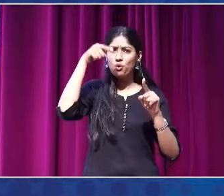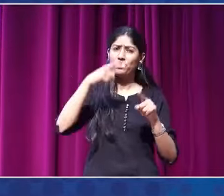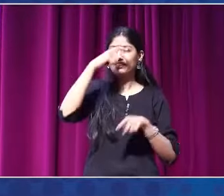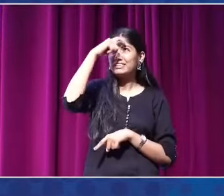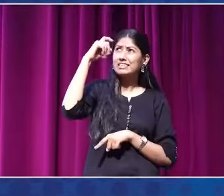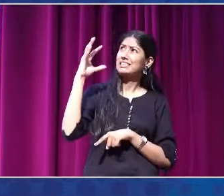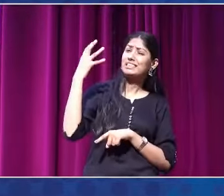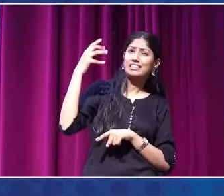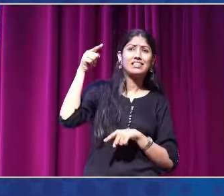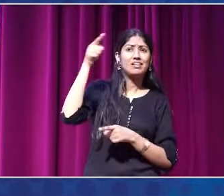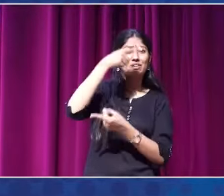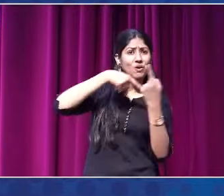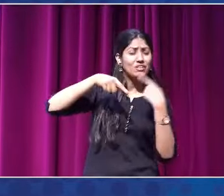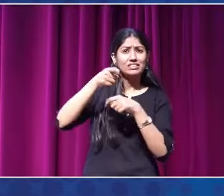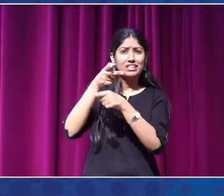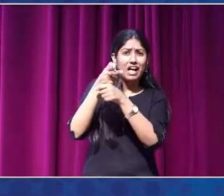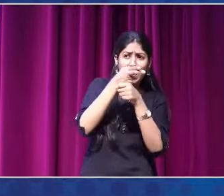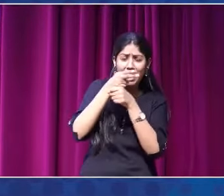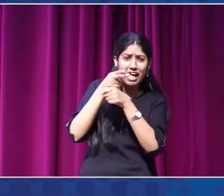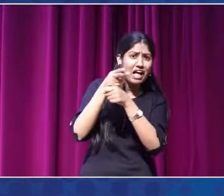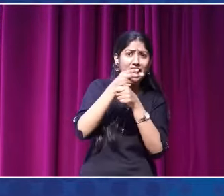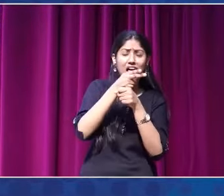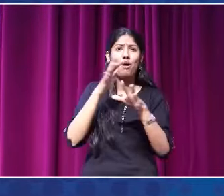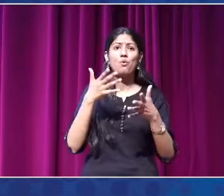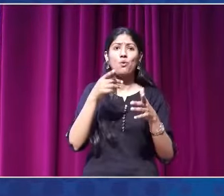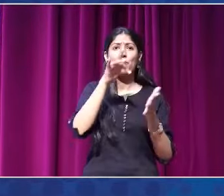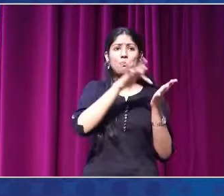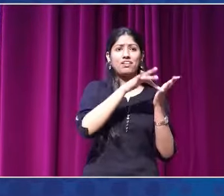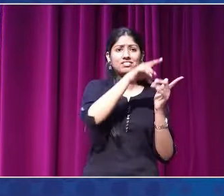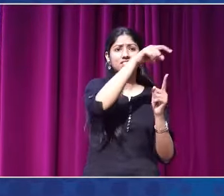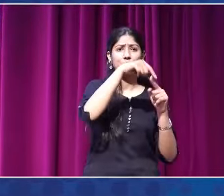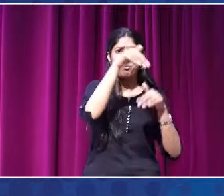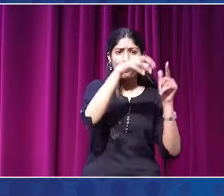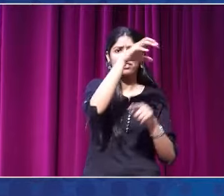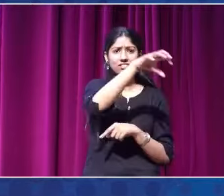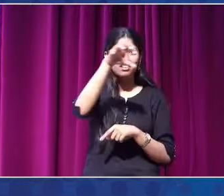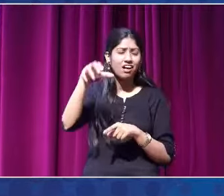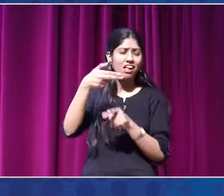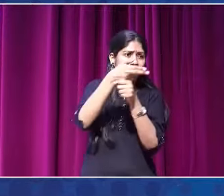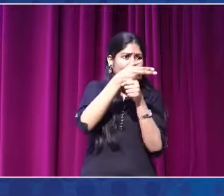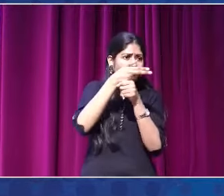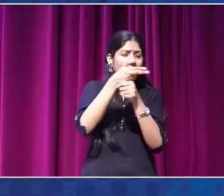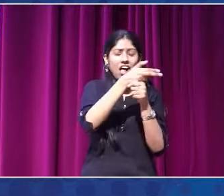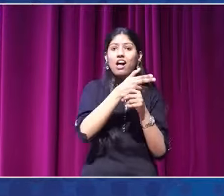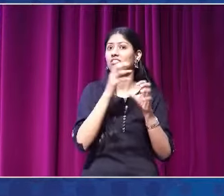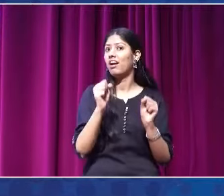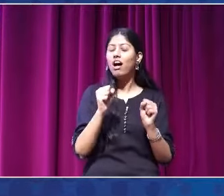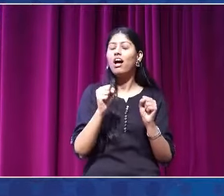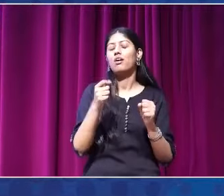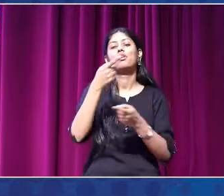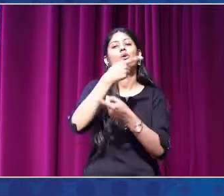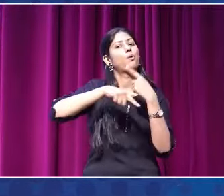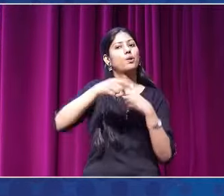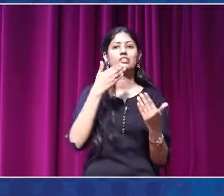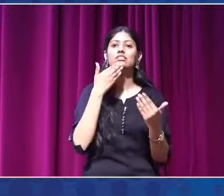भी कितना कितना कवर करने में कष्ट हुआ है। सो हम सबको साधुवाद देते हैं, धन्यवाद देते हैं,